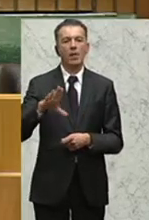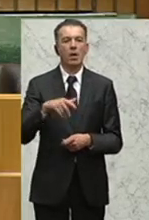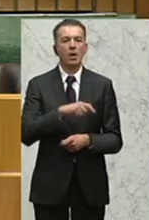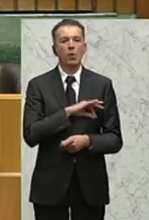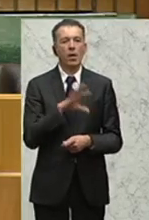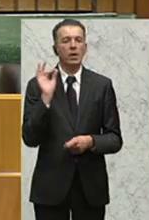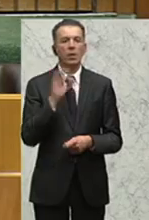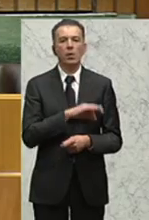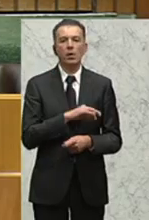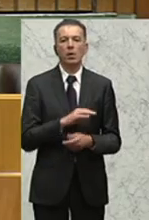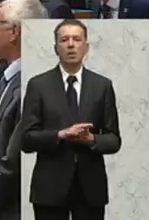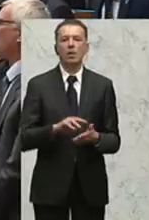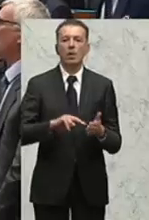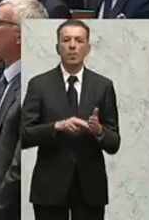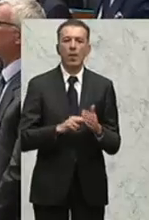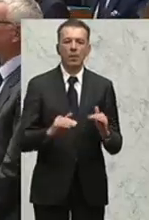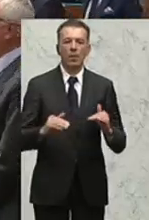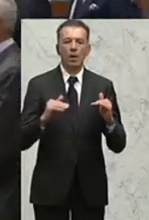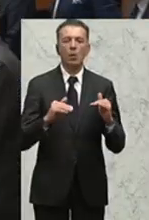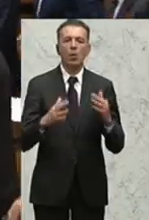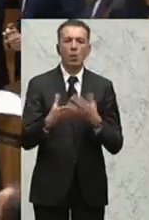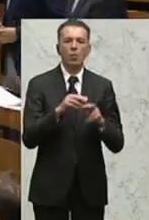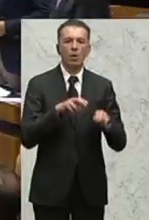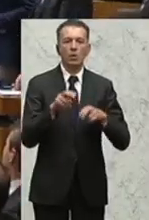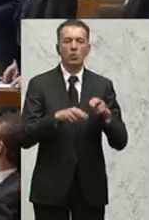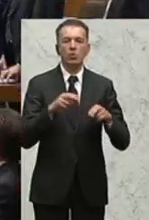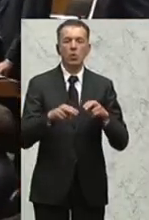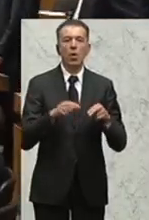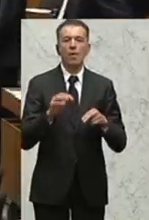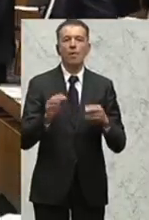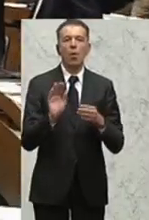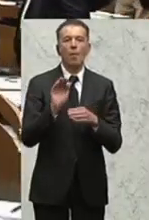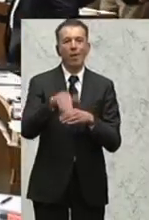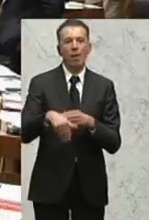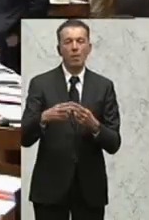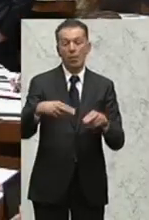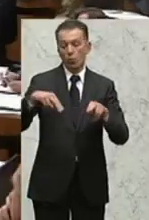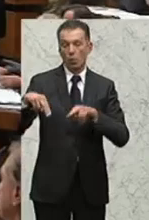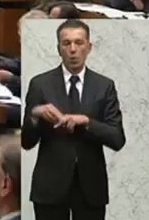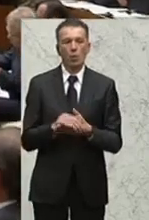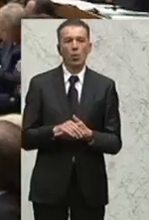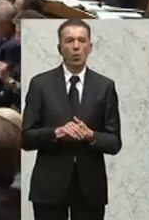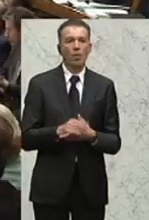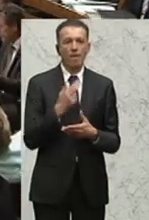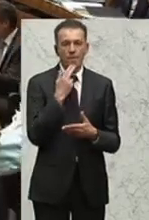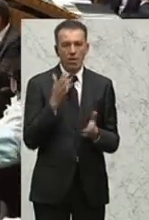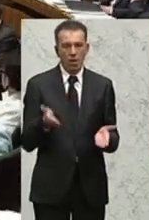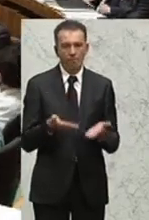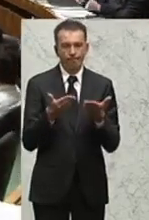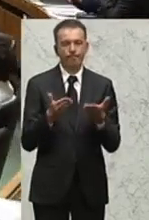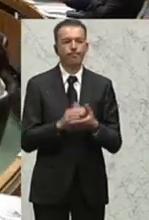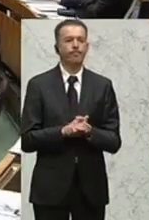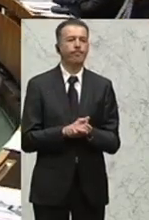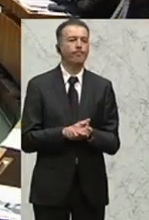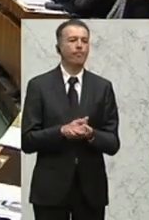Kollegen betreffend Rücknahme der geplanten Erhöhung der Mehrwertsteuer auf Beherbergung die Damen und Herren die dafür sind um